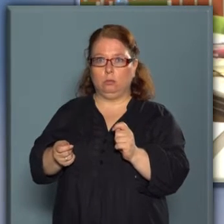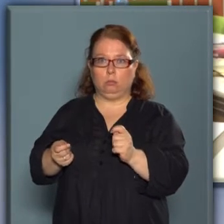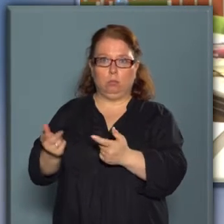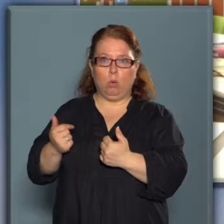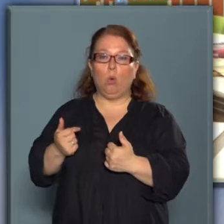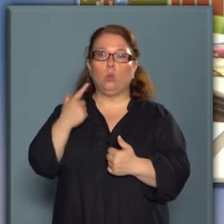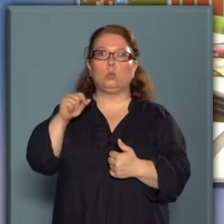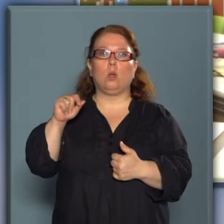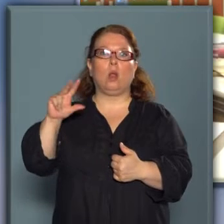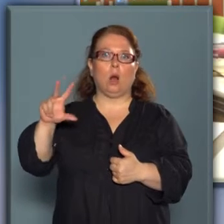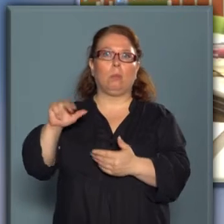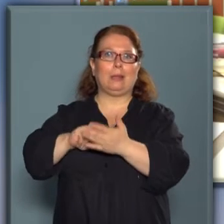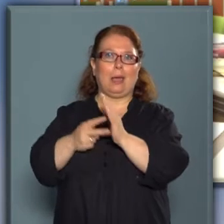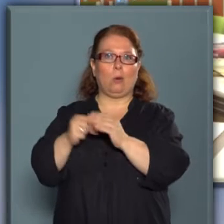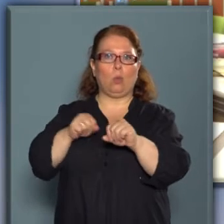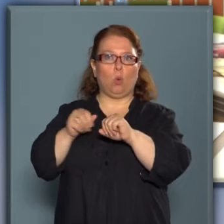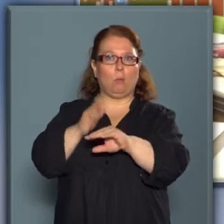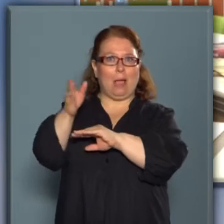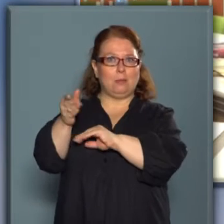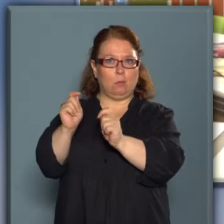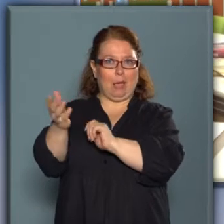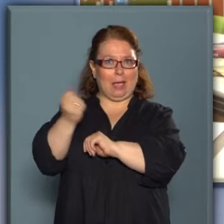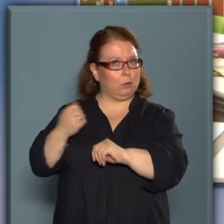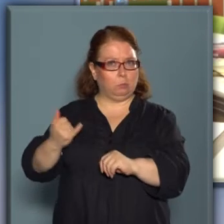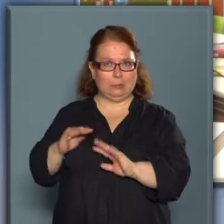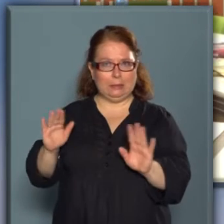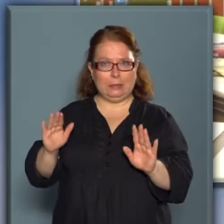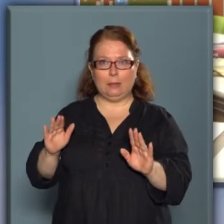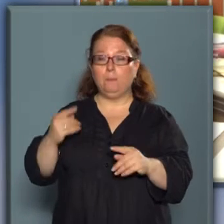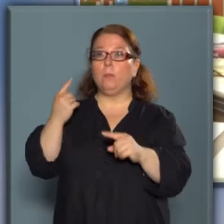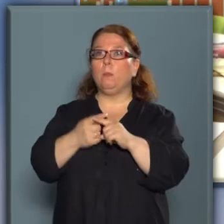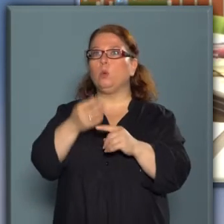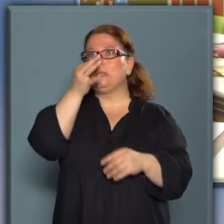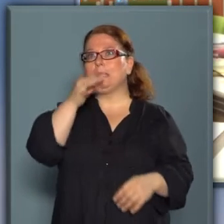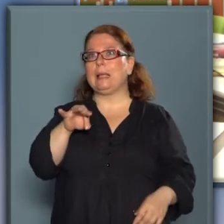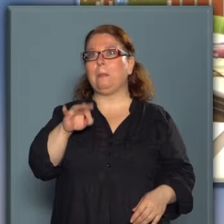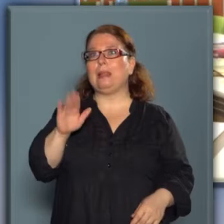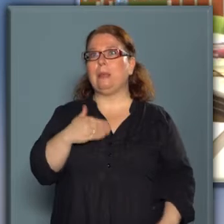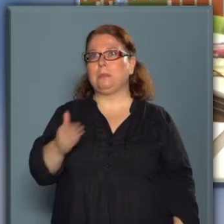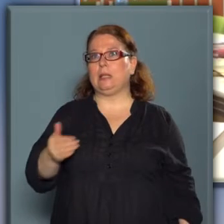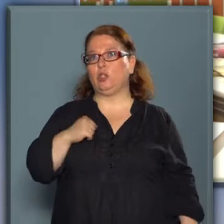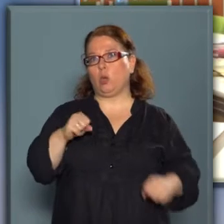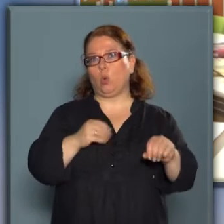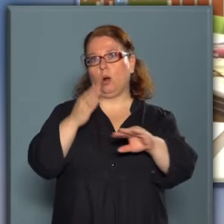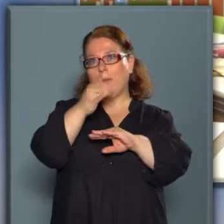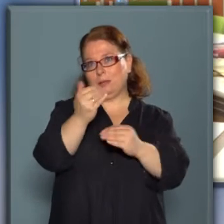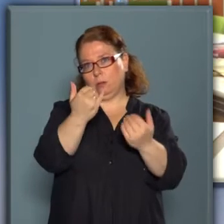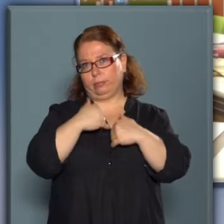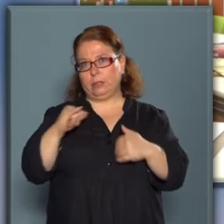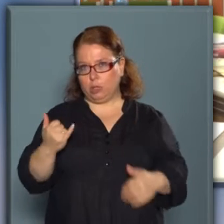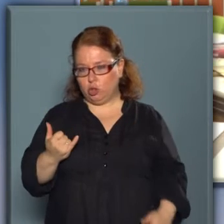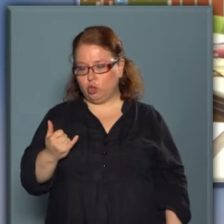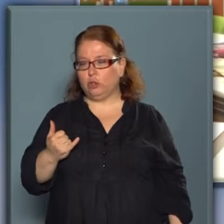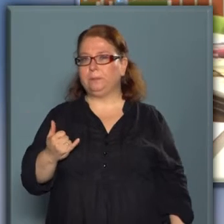pályázunk a 23. kerületi önkormányzatnál is, valamint a Német Nemzetiségi Önkormányzat is